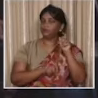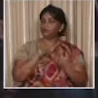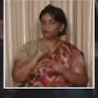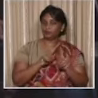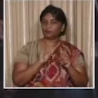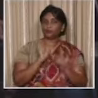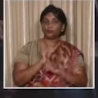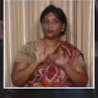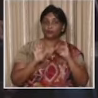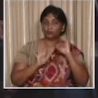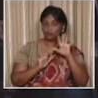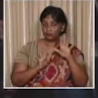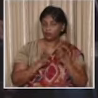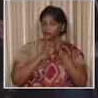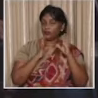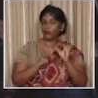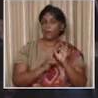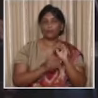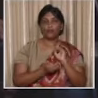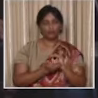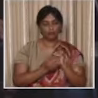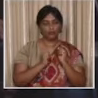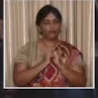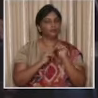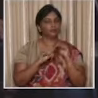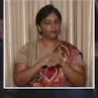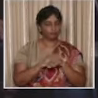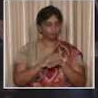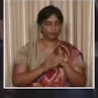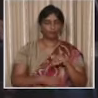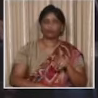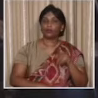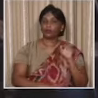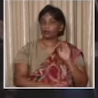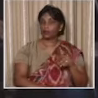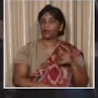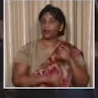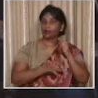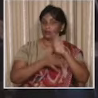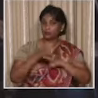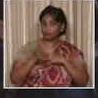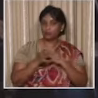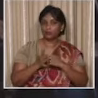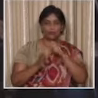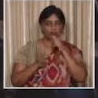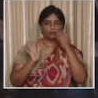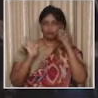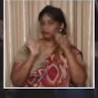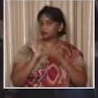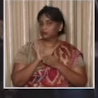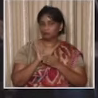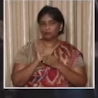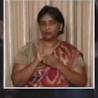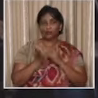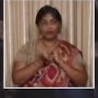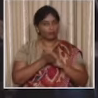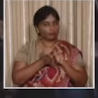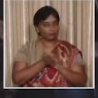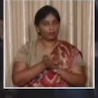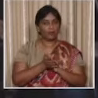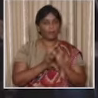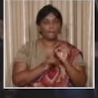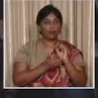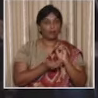लक्ष हटपहतर इन्े पौद्गलिकांशे वेडकर्ण सेवक्य नमूत मे आयवे किसुंदु संधान किसुंदु सहनयक